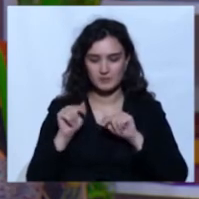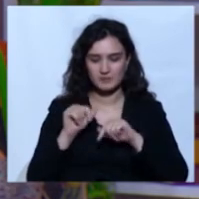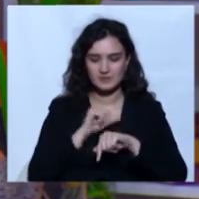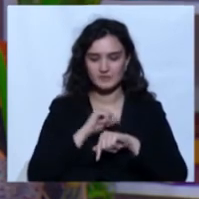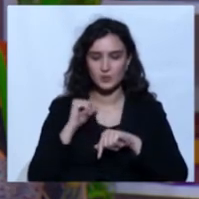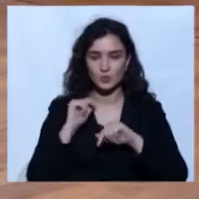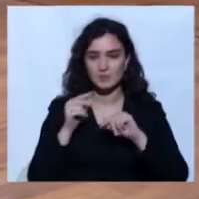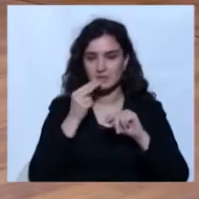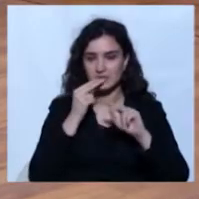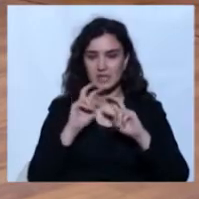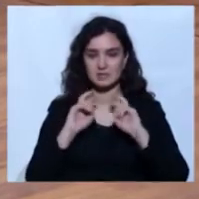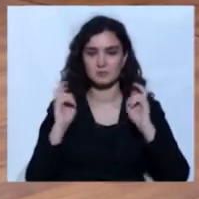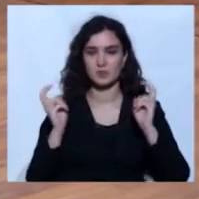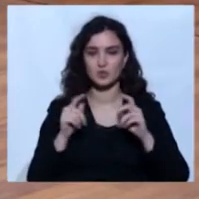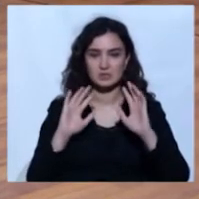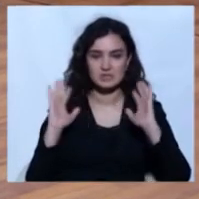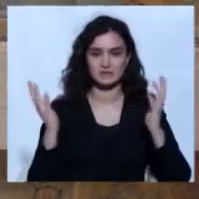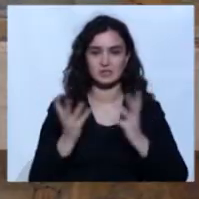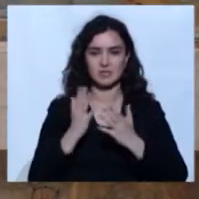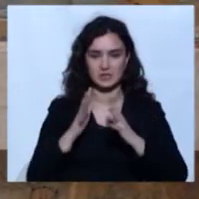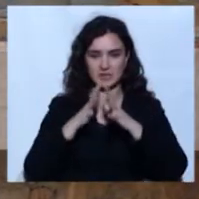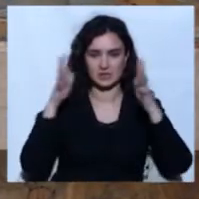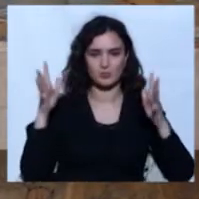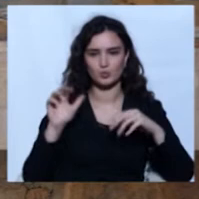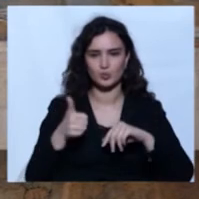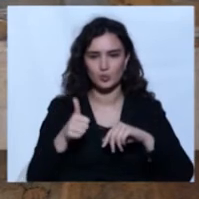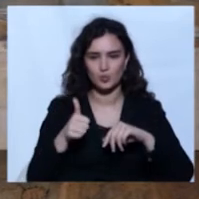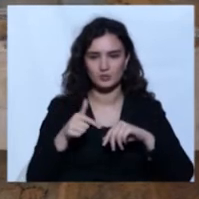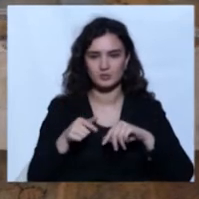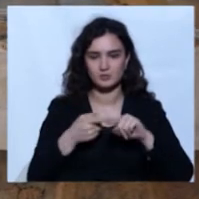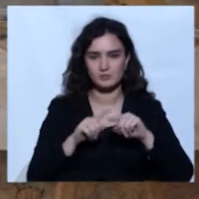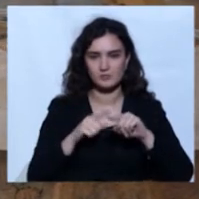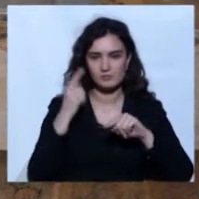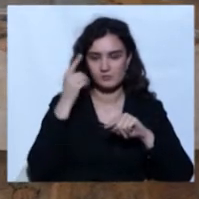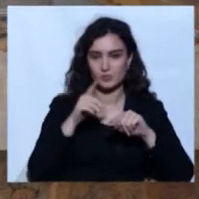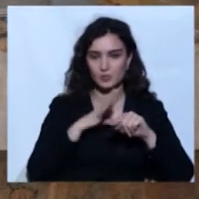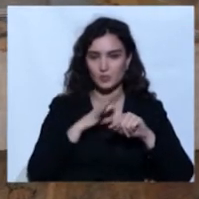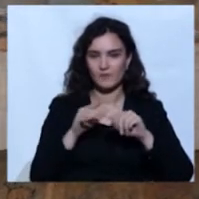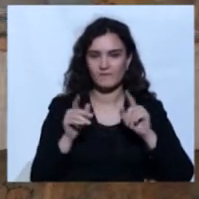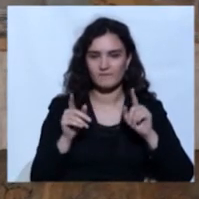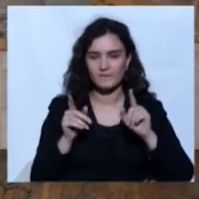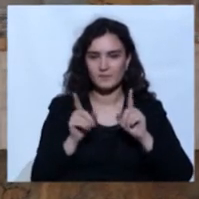ამ სატრაპეზოს სივრცე არის გადიდებული. როგორ? სატრაპეზო წარმოადგენდა